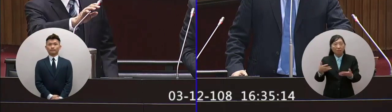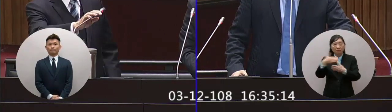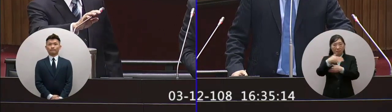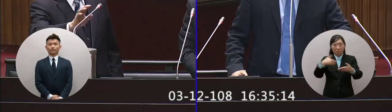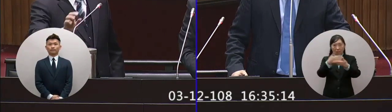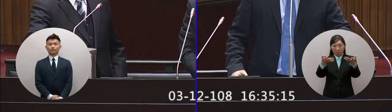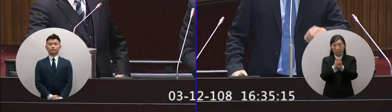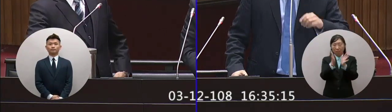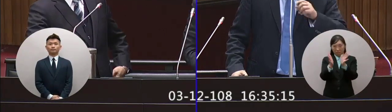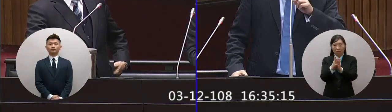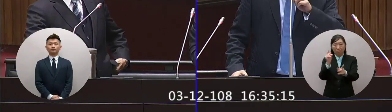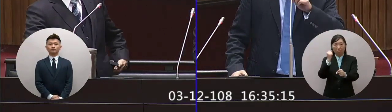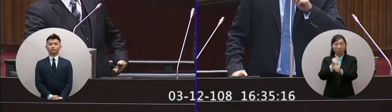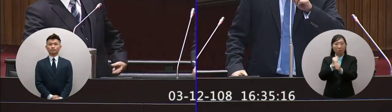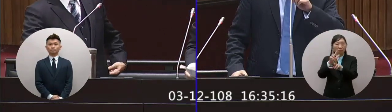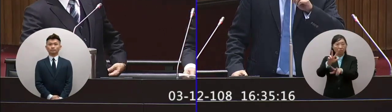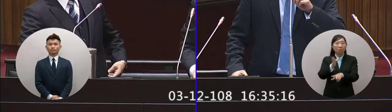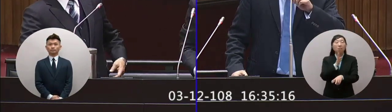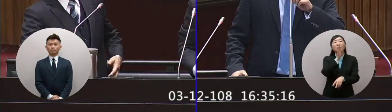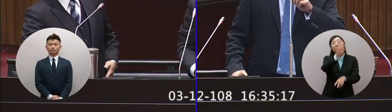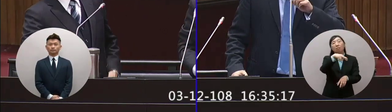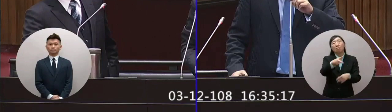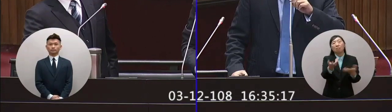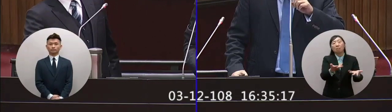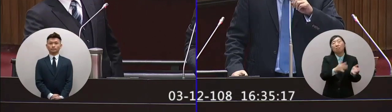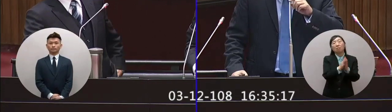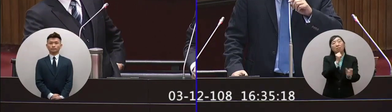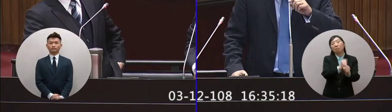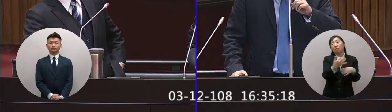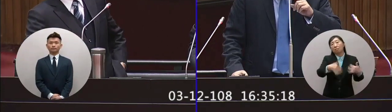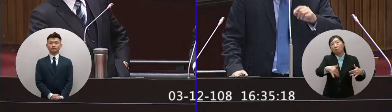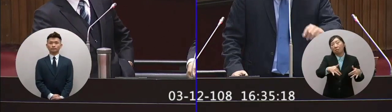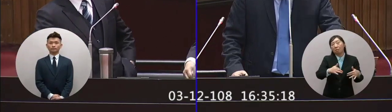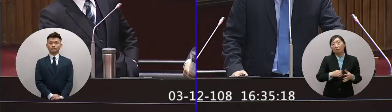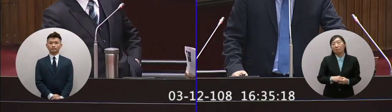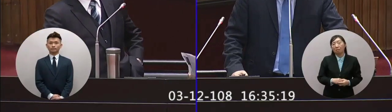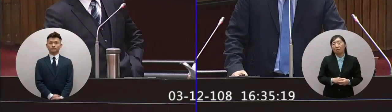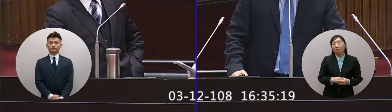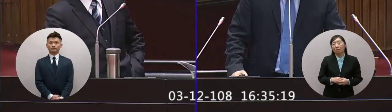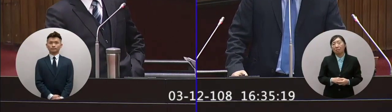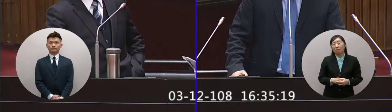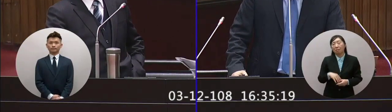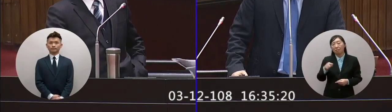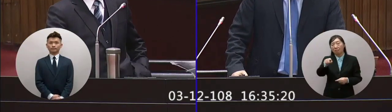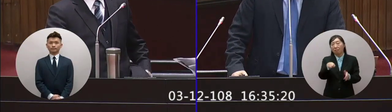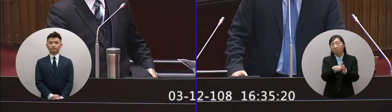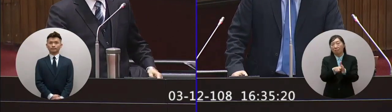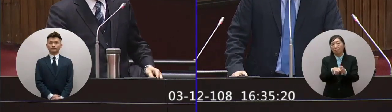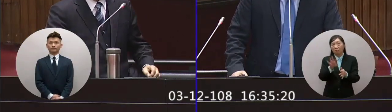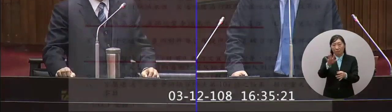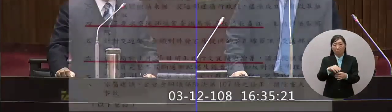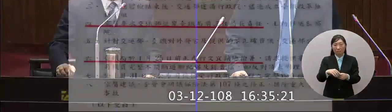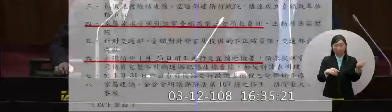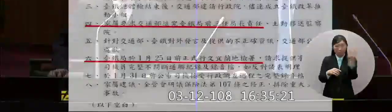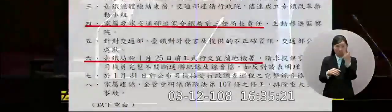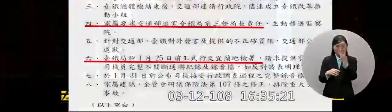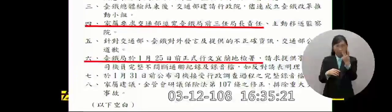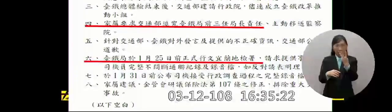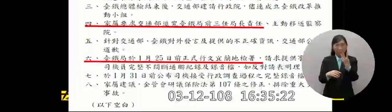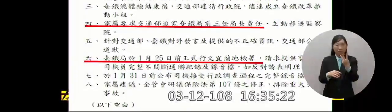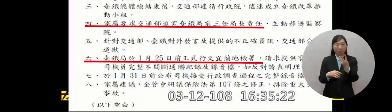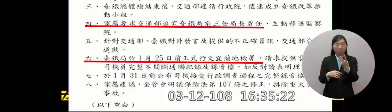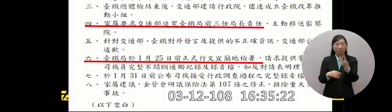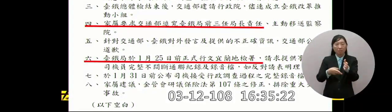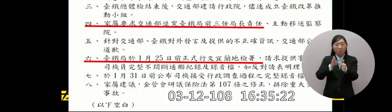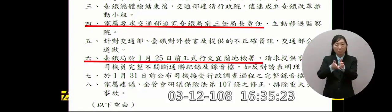等到今天还没有答案。那一天一个重要的结论是说，三位台铁局的前局